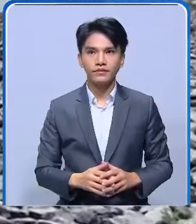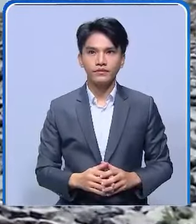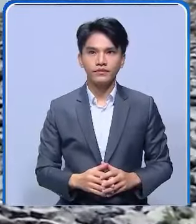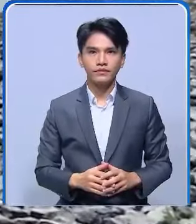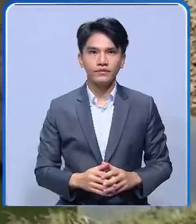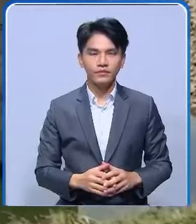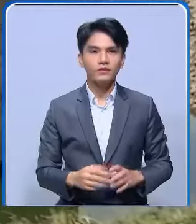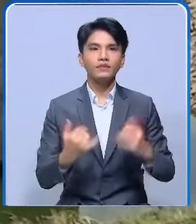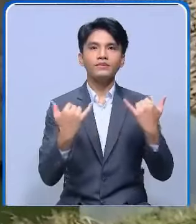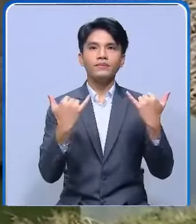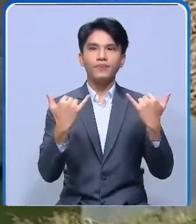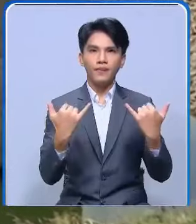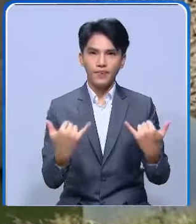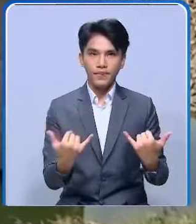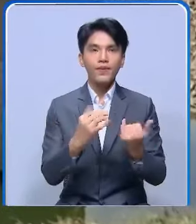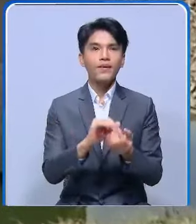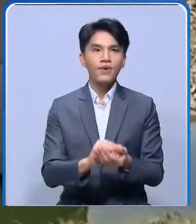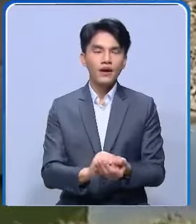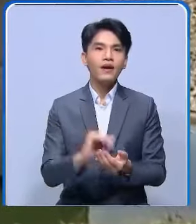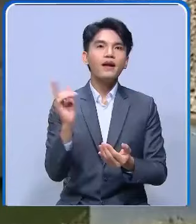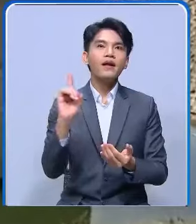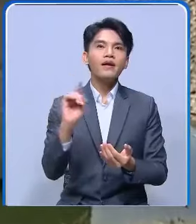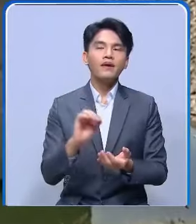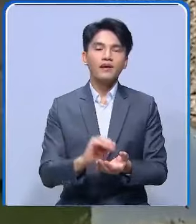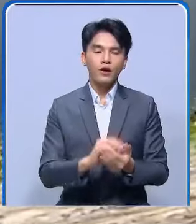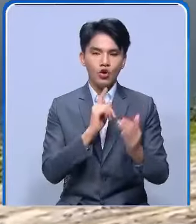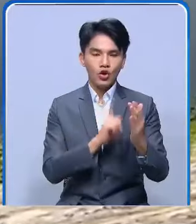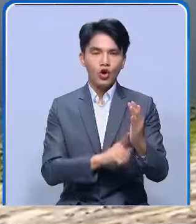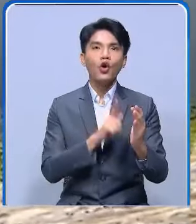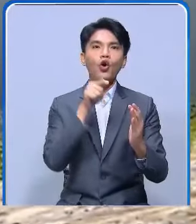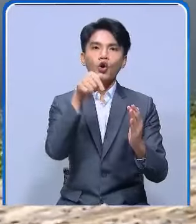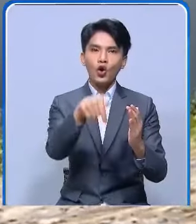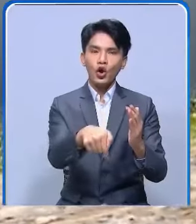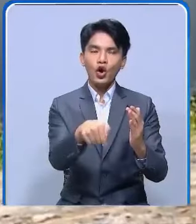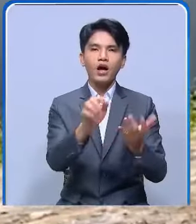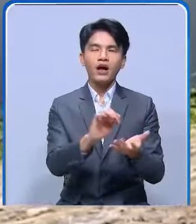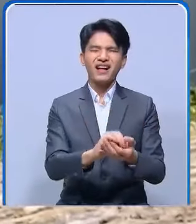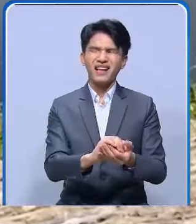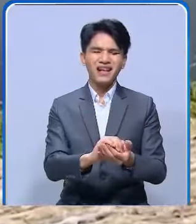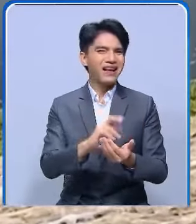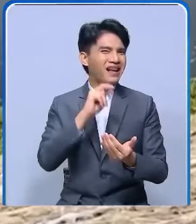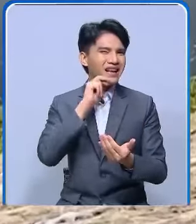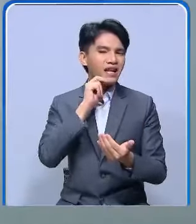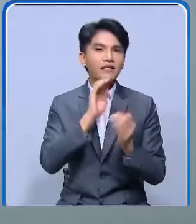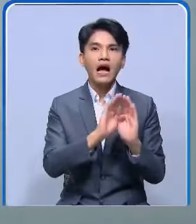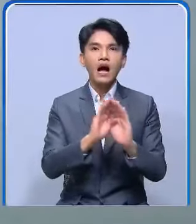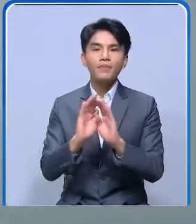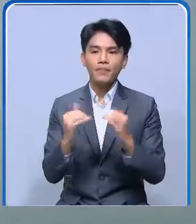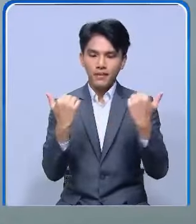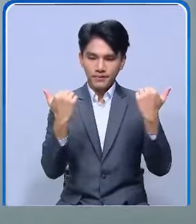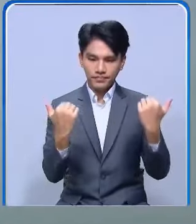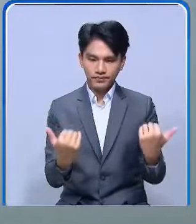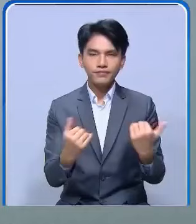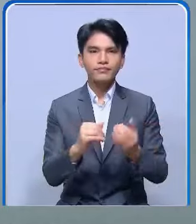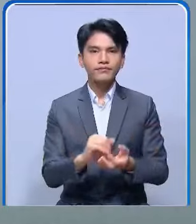ทางด้านของประปานครราชสีชลประทานจังหวัดนครราชสีมานะคะก็ชี้แจงว่าน้ำกักเก็บตอนนี้เนี่ยคือเ